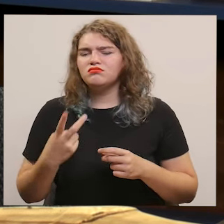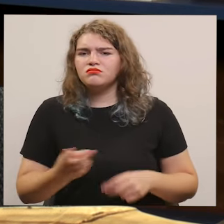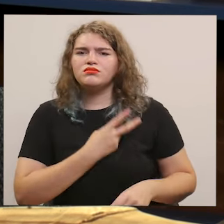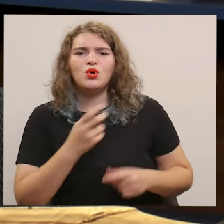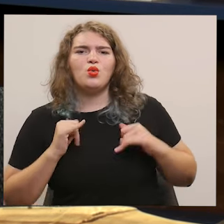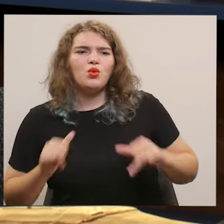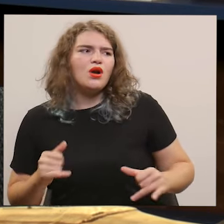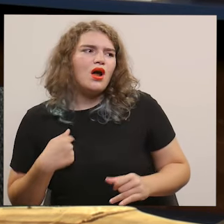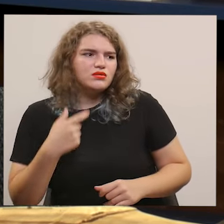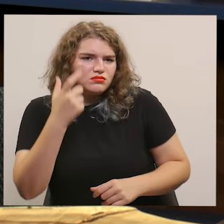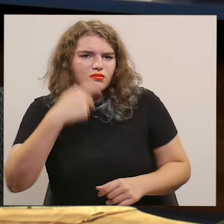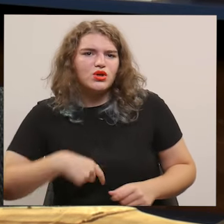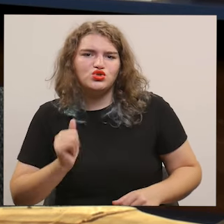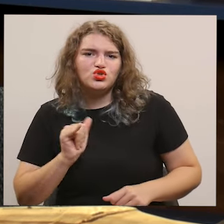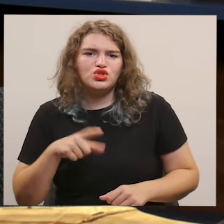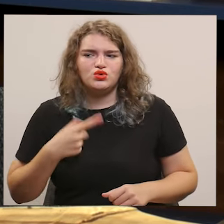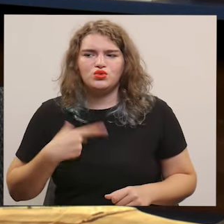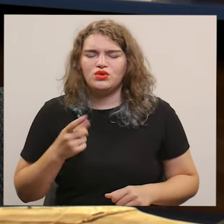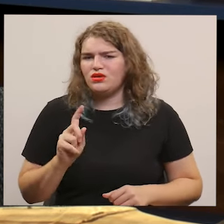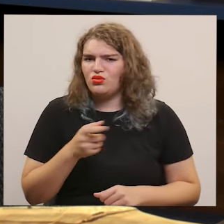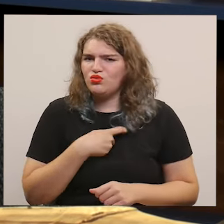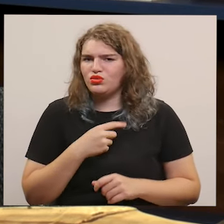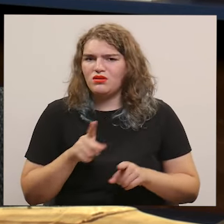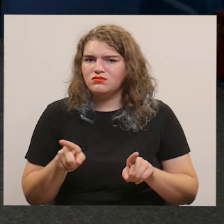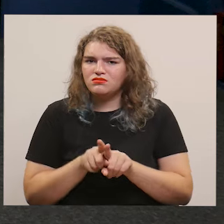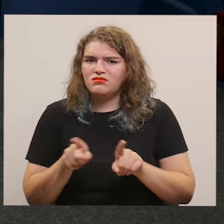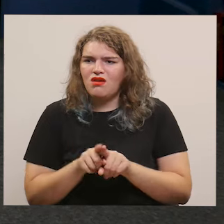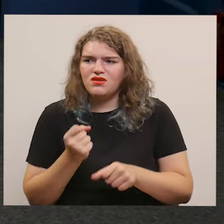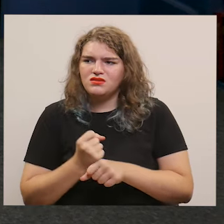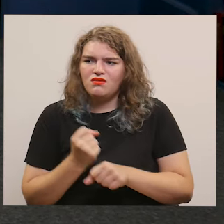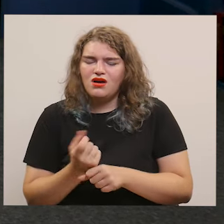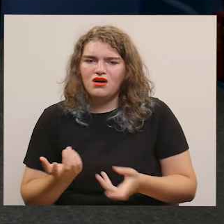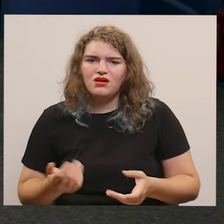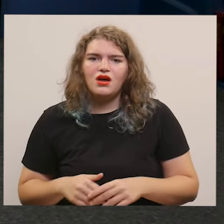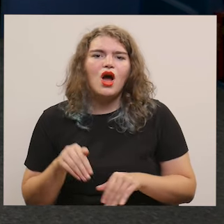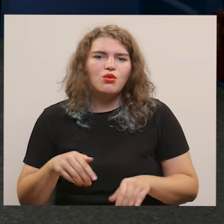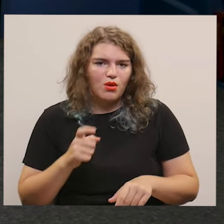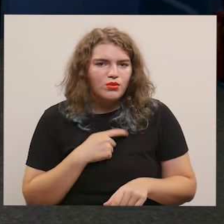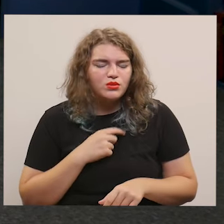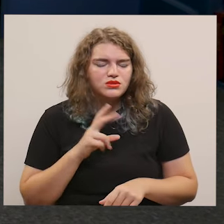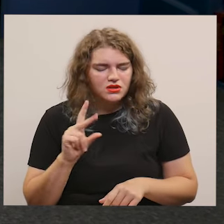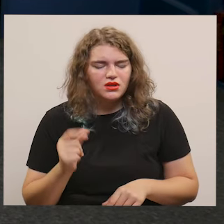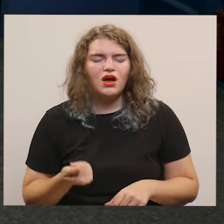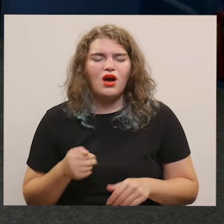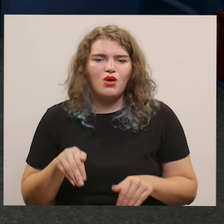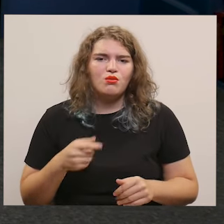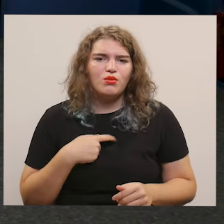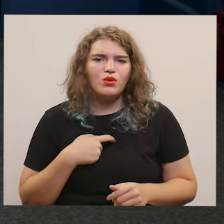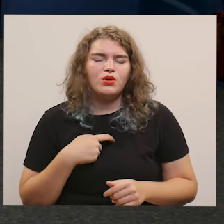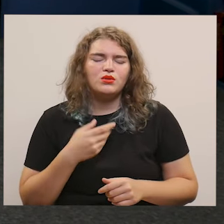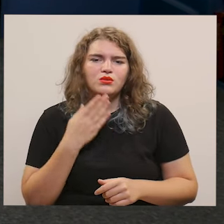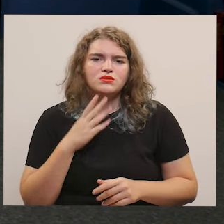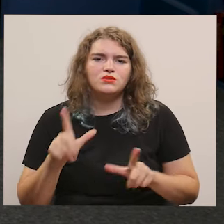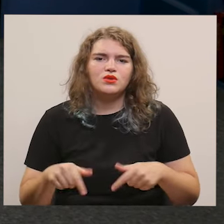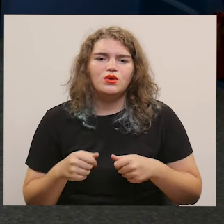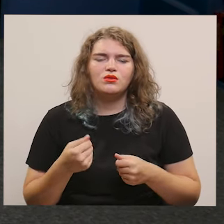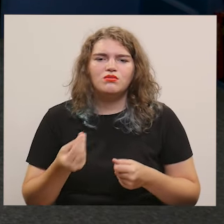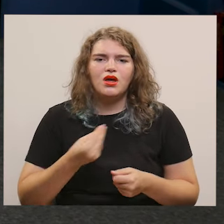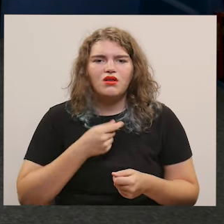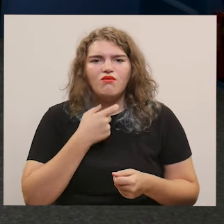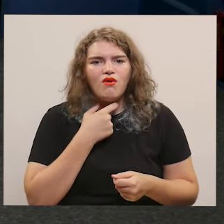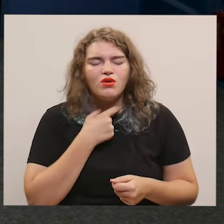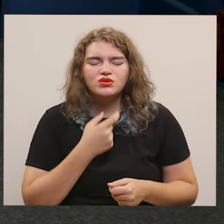curajul de a-și asuma ceea ce sunt ei. Eu nu puteam să fac treaba asta. Acum poți? Da, acum pot. Îi mulțumesc lui Dumnezeu că mi-a dat o